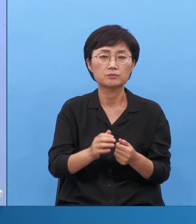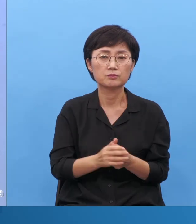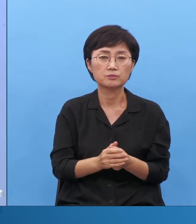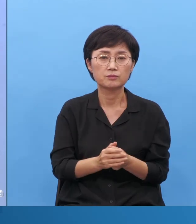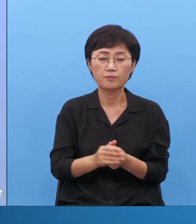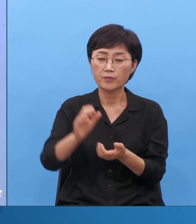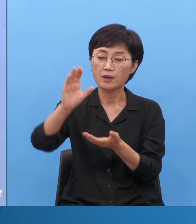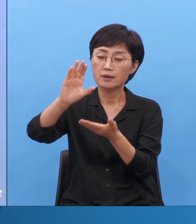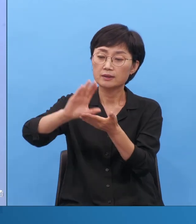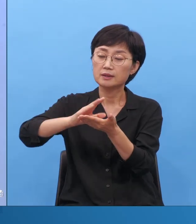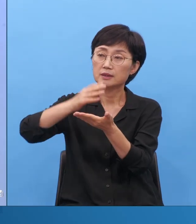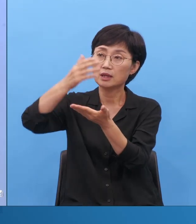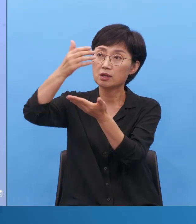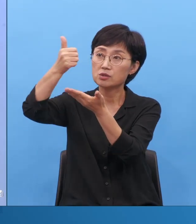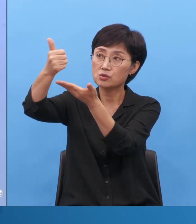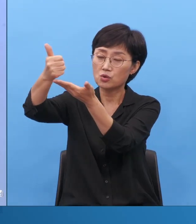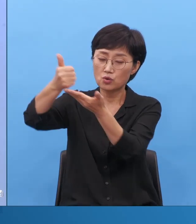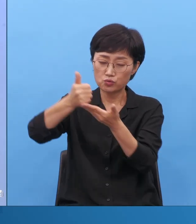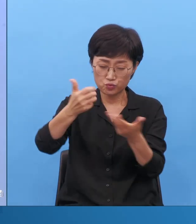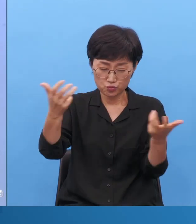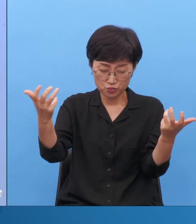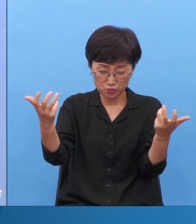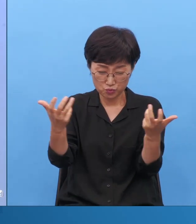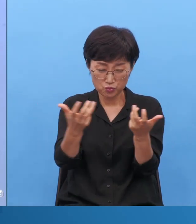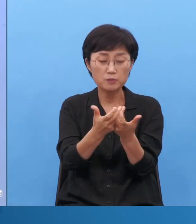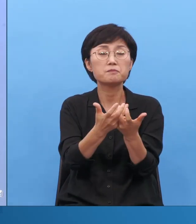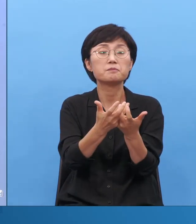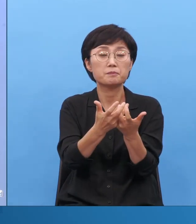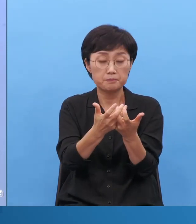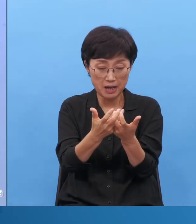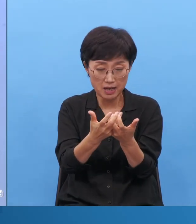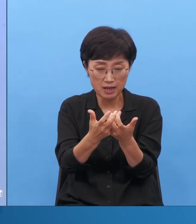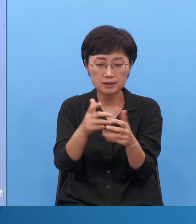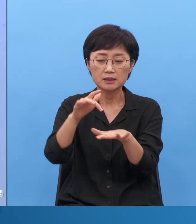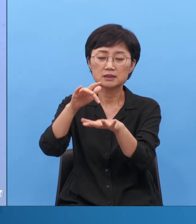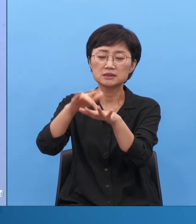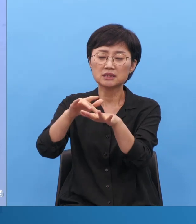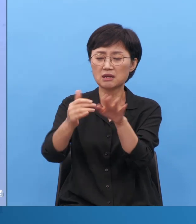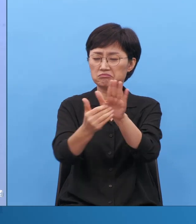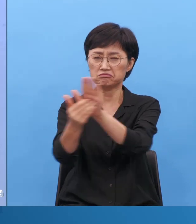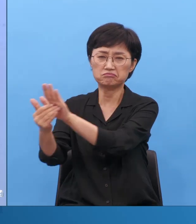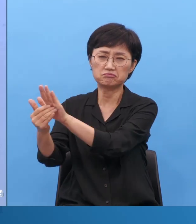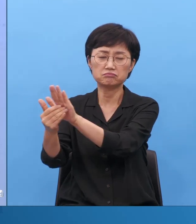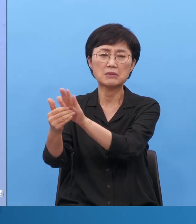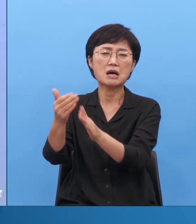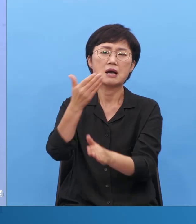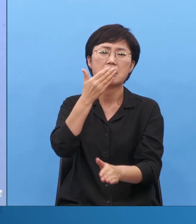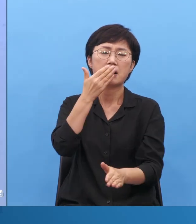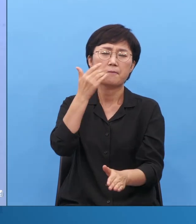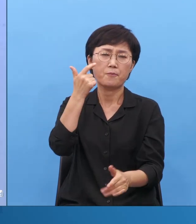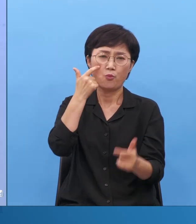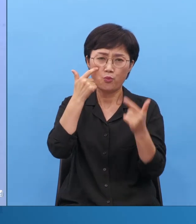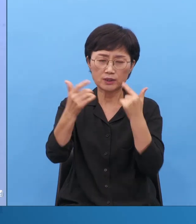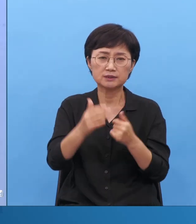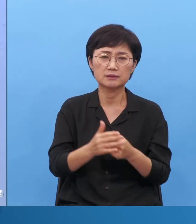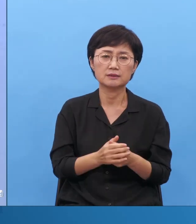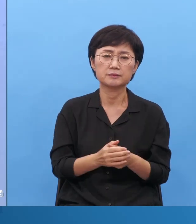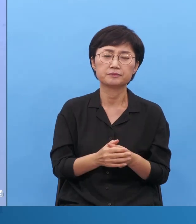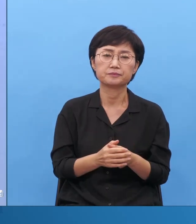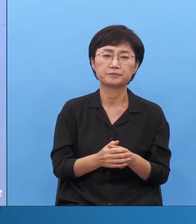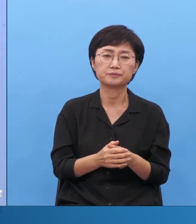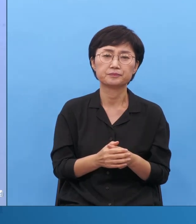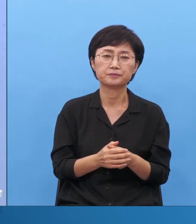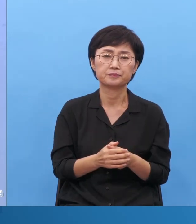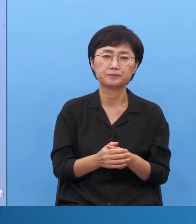Christ. 그리스도로 완전히 흑암이 꺾여버린 상태예요. The people, they were in their state where they completely 역사에 demolish and 났어요. destroy the forces of